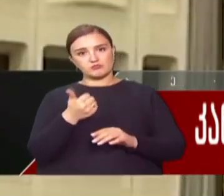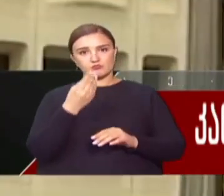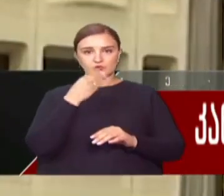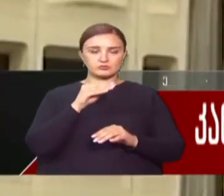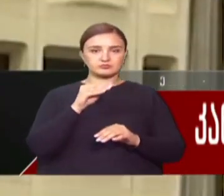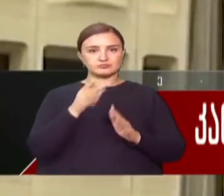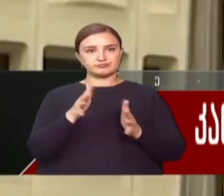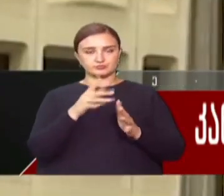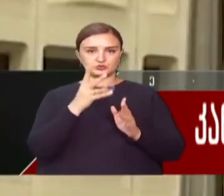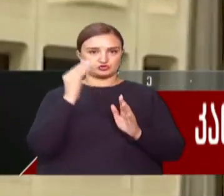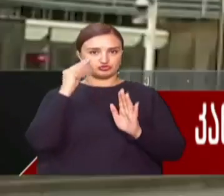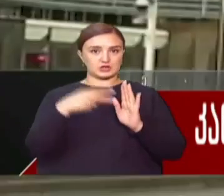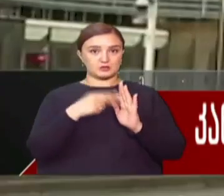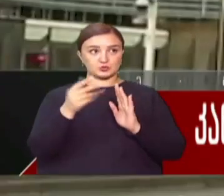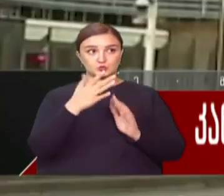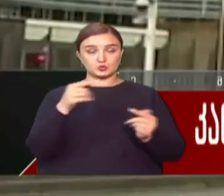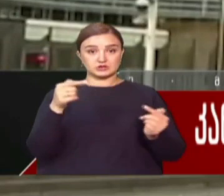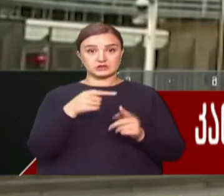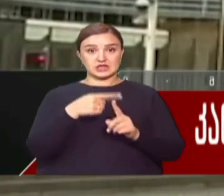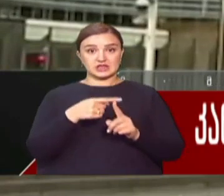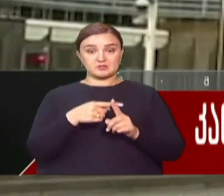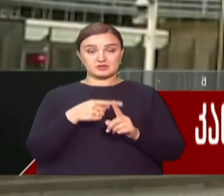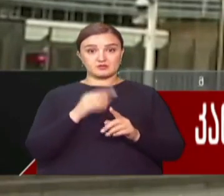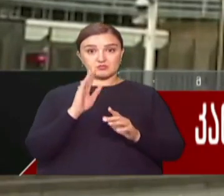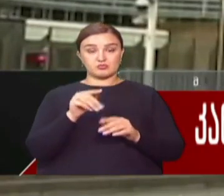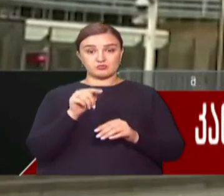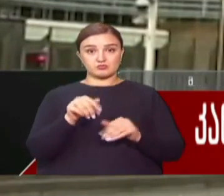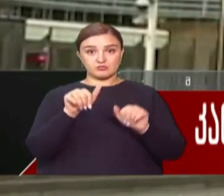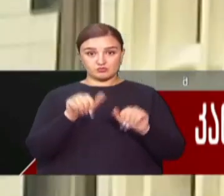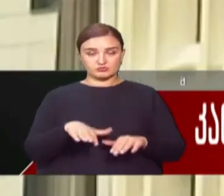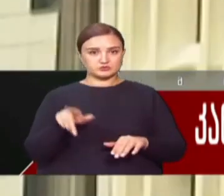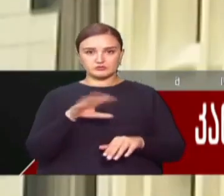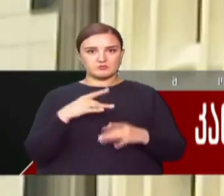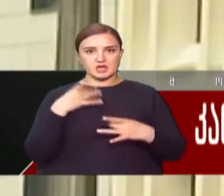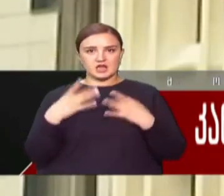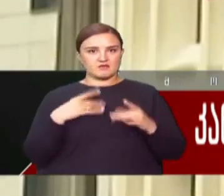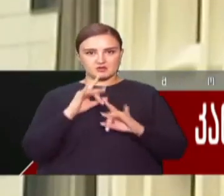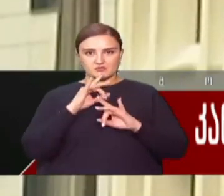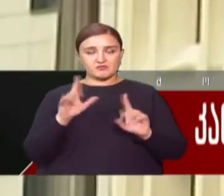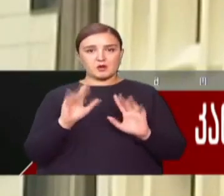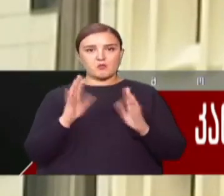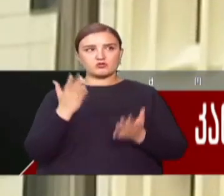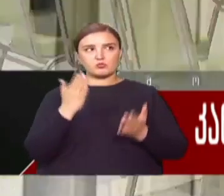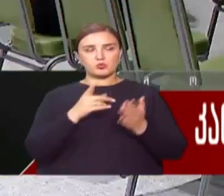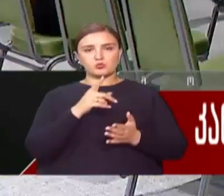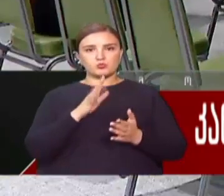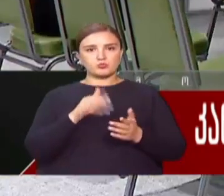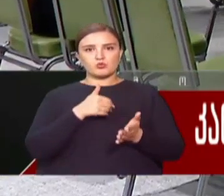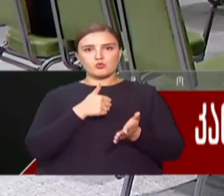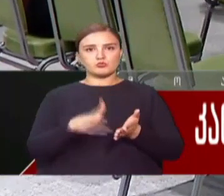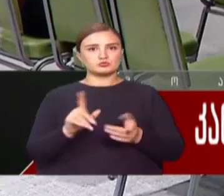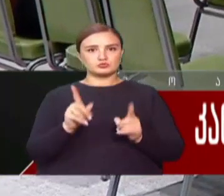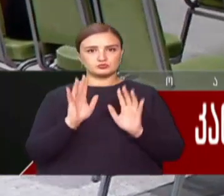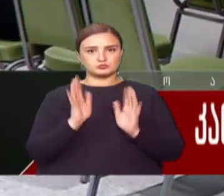დადებით რეკომენდაციას გასცემს, ხელვარების საფუძველი ისედაც მოიხსნება. მაგრამ რა მოხდება იმ შემთხვევაში, თუ რეკომენდაცია დადებითი არ